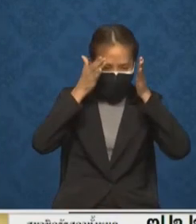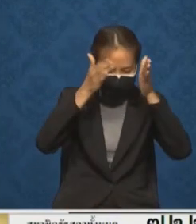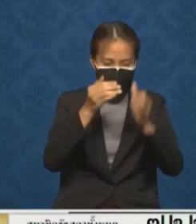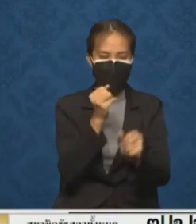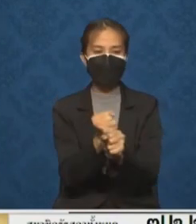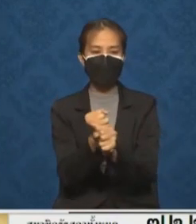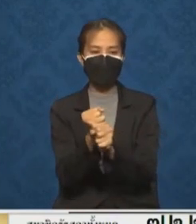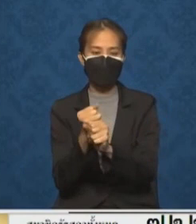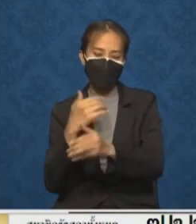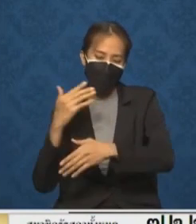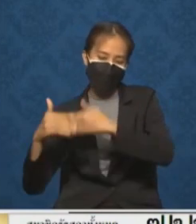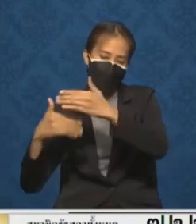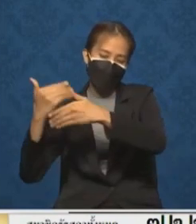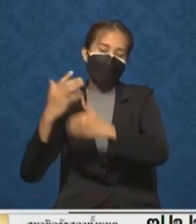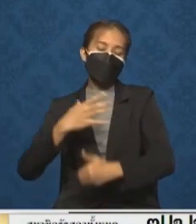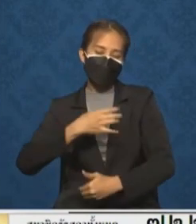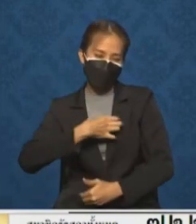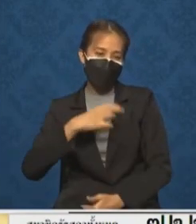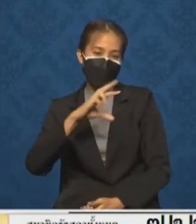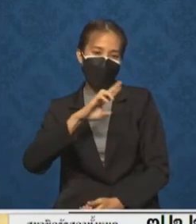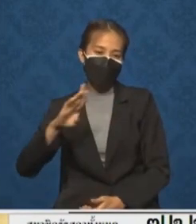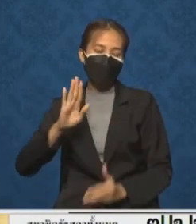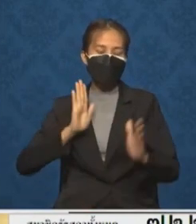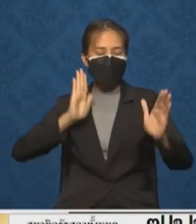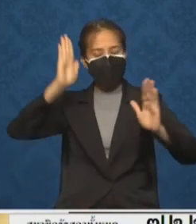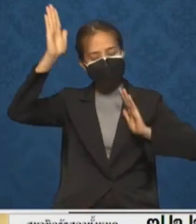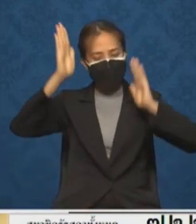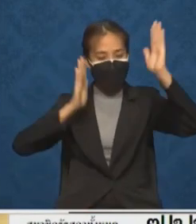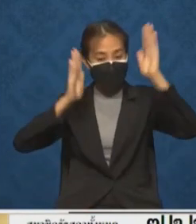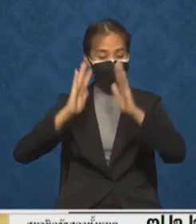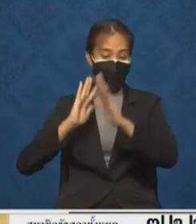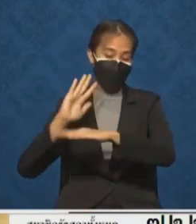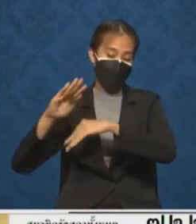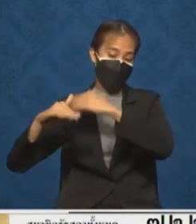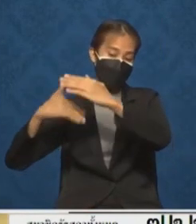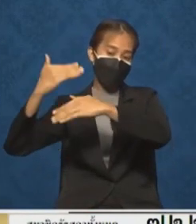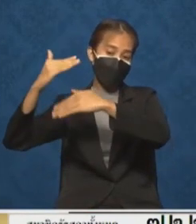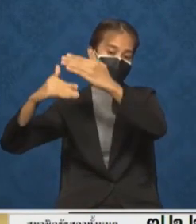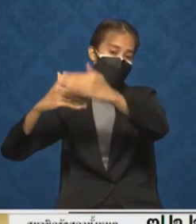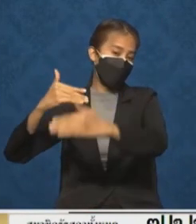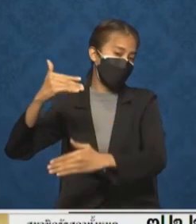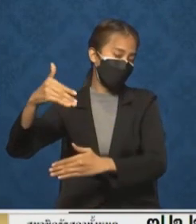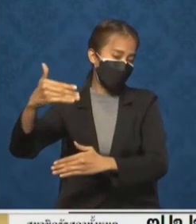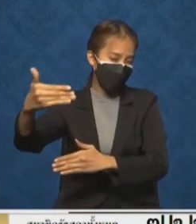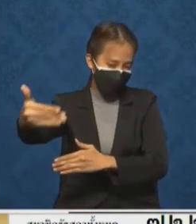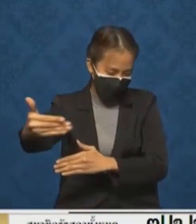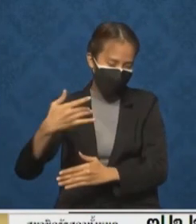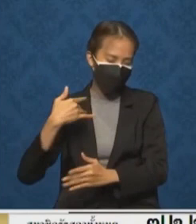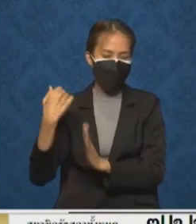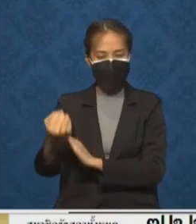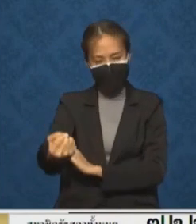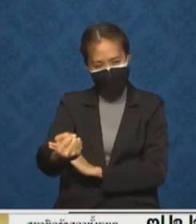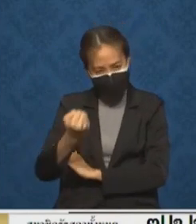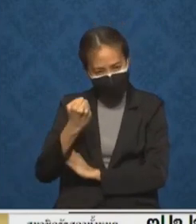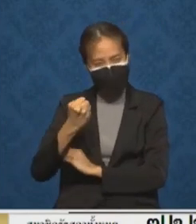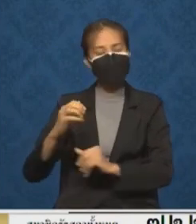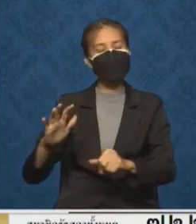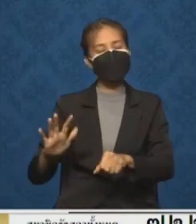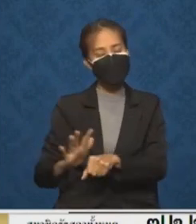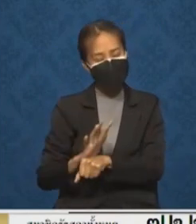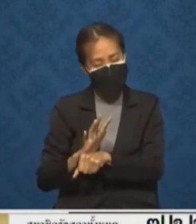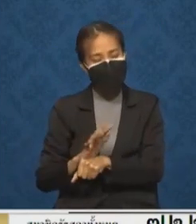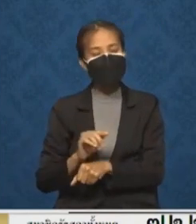ฒนาระบอบประชาธิปไตยของเราให้เดินไปข้างหน้าท่ามกลางความมั่นคงแข็งแรงและท่ามกล